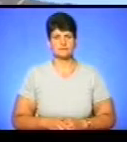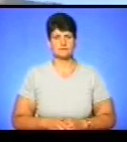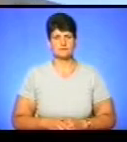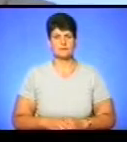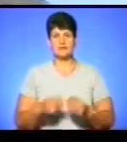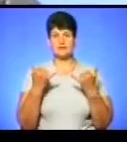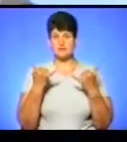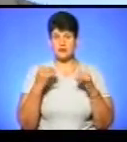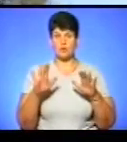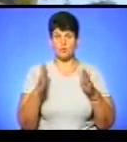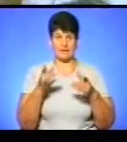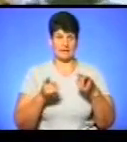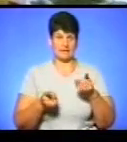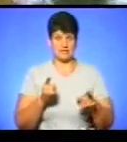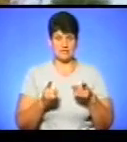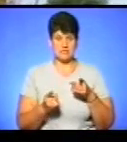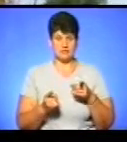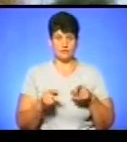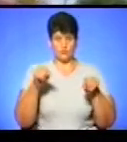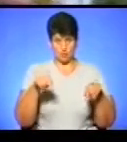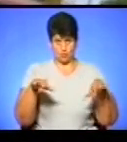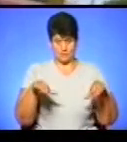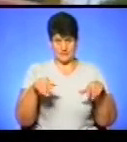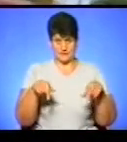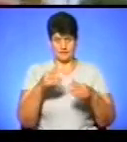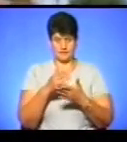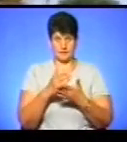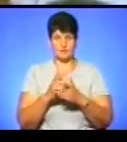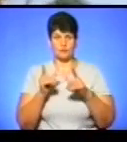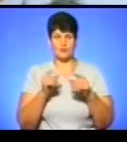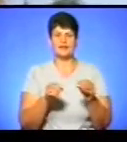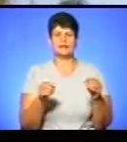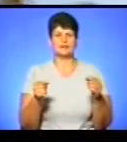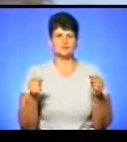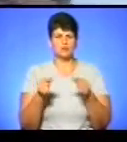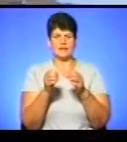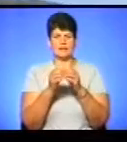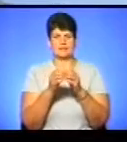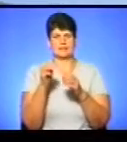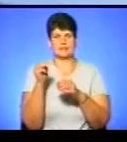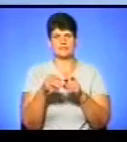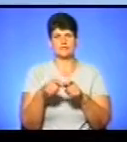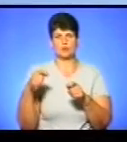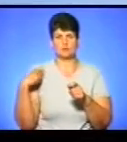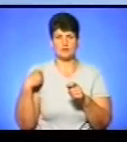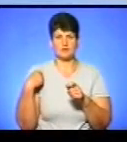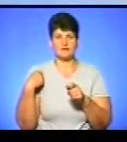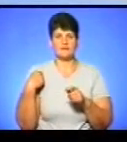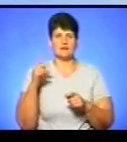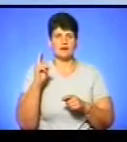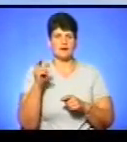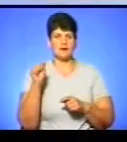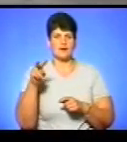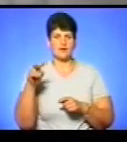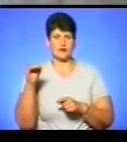А зараз момент істини. Саме в цьому місці, де я стою, ми проїхали рівно 10 тисяч кілометрів, починаючи від Каліфорнії, від